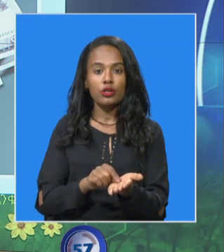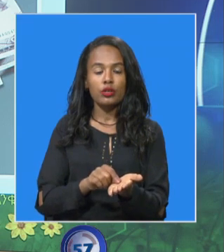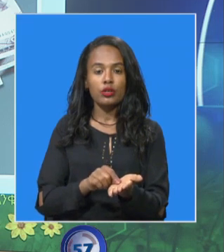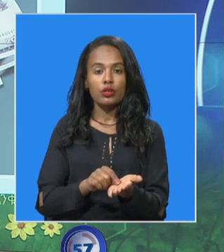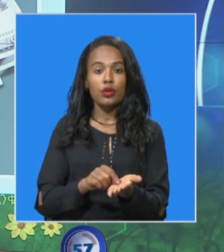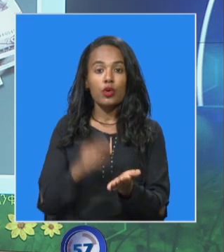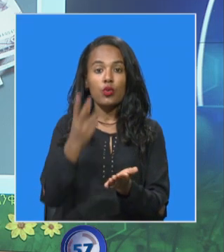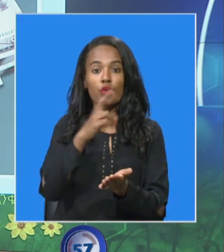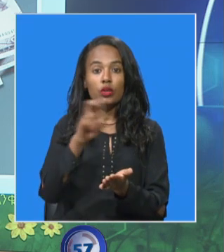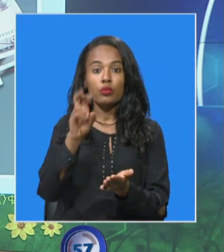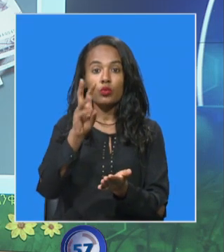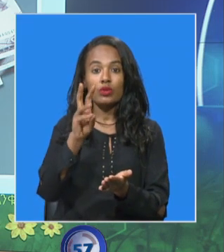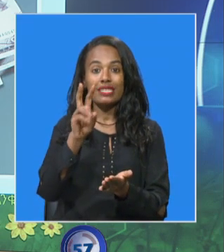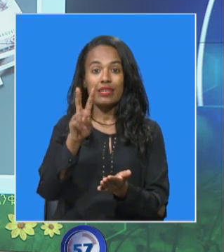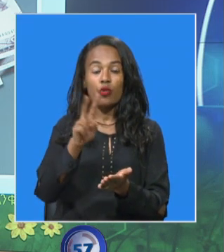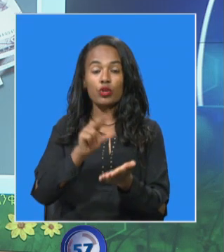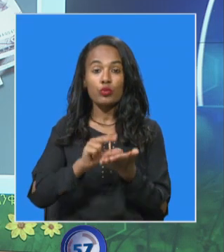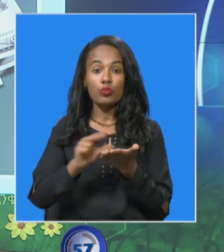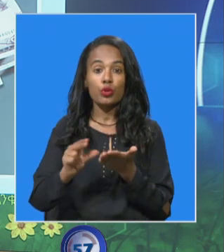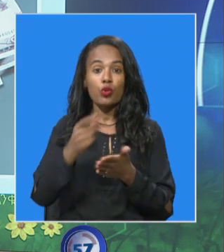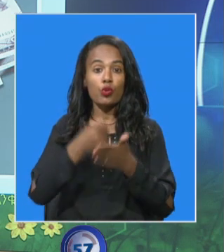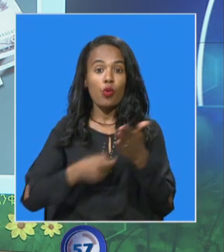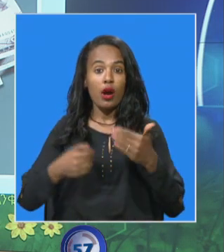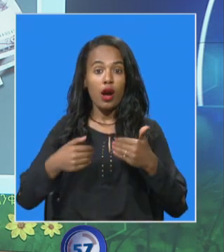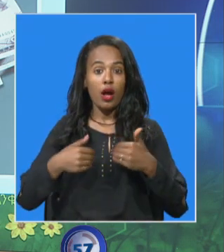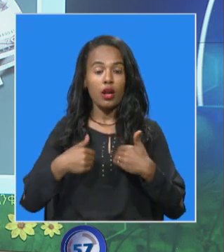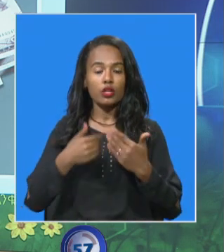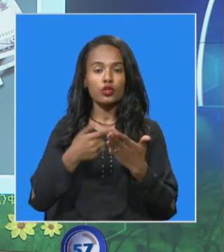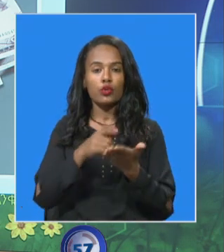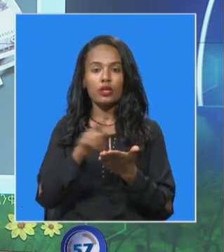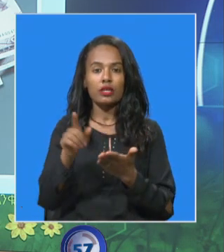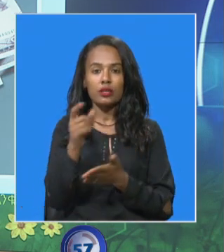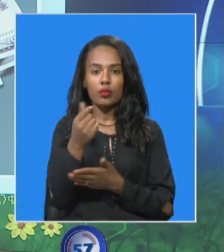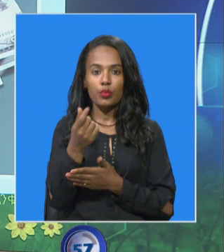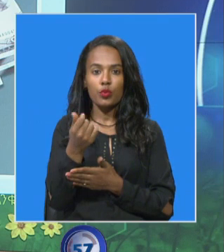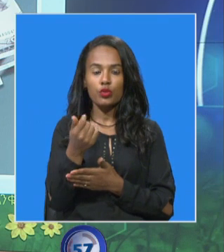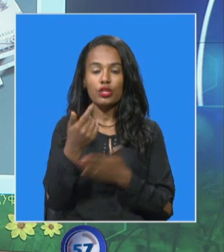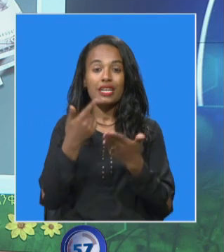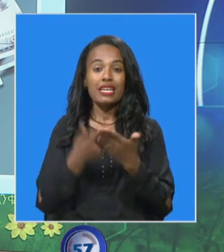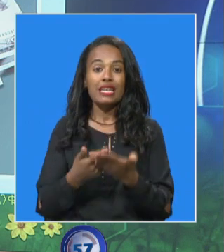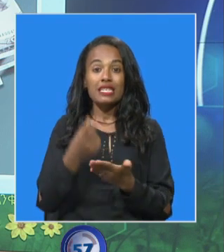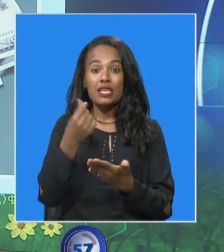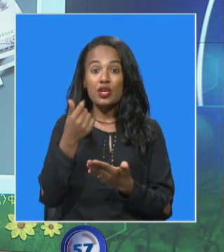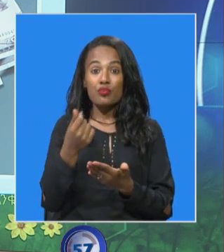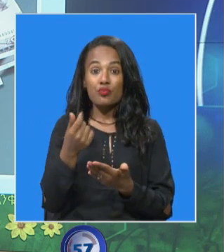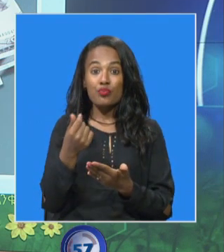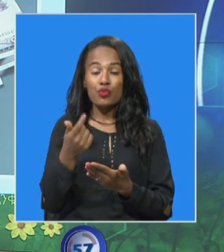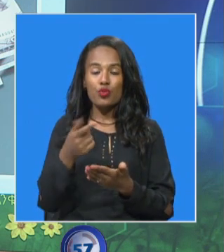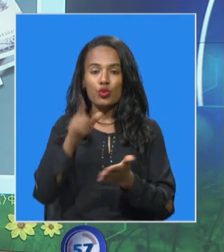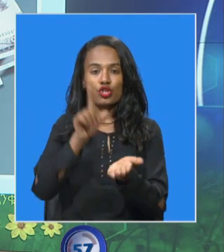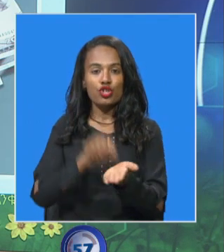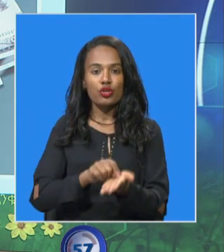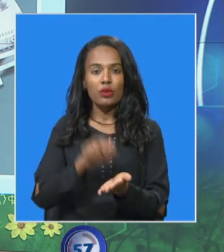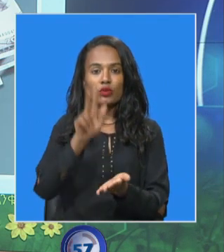አሳትማለች። 262 ቢሊዮን ብር ዋጋ አላቸው እነዚህ ብሮች። እንግዲህ ለእነዚህ ብሮች